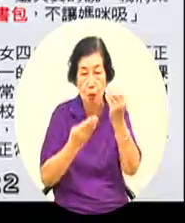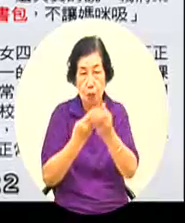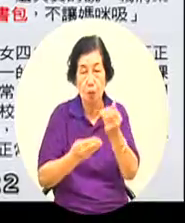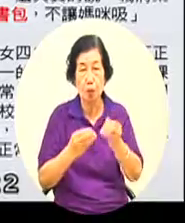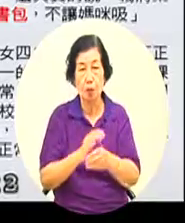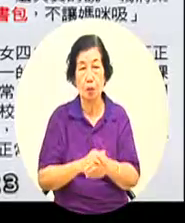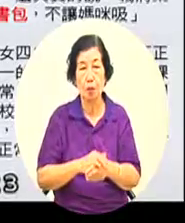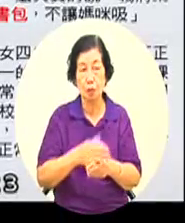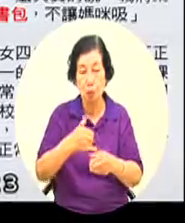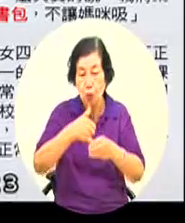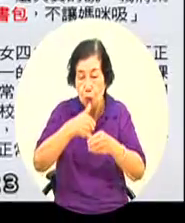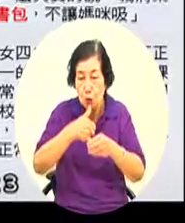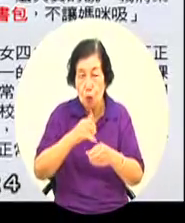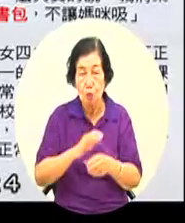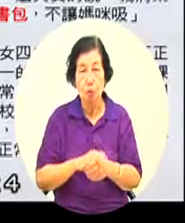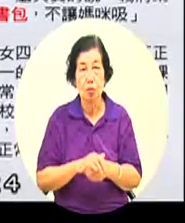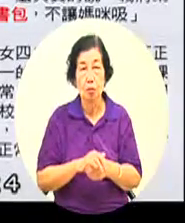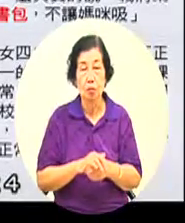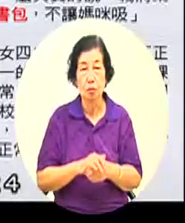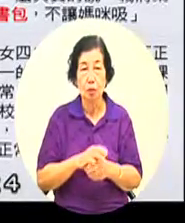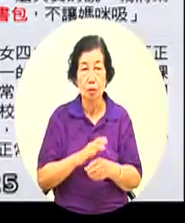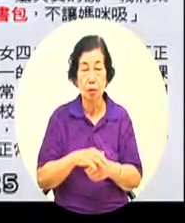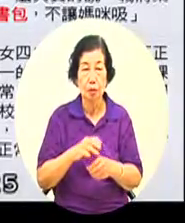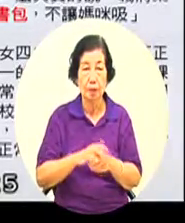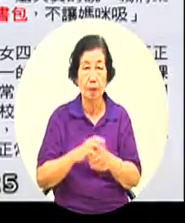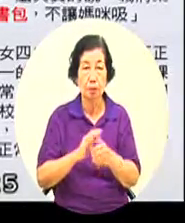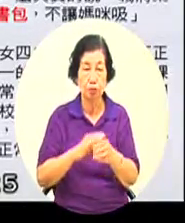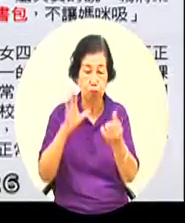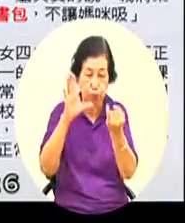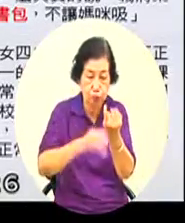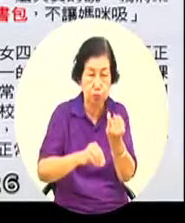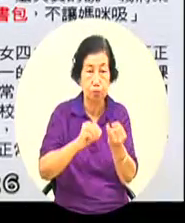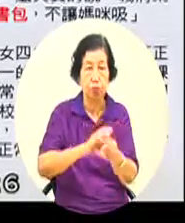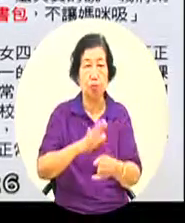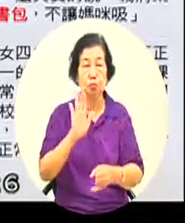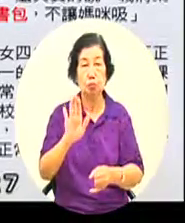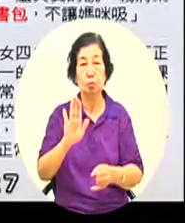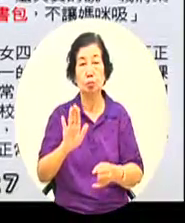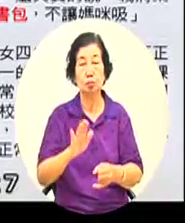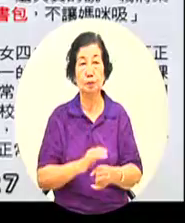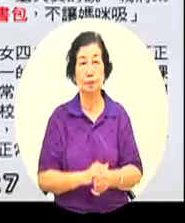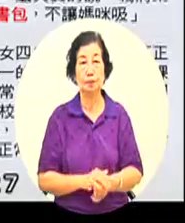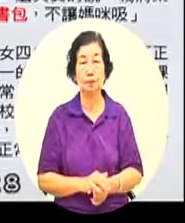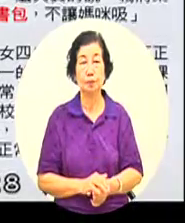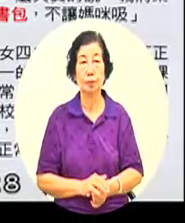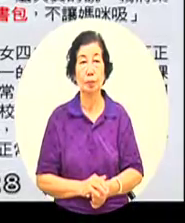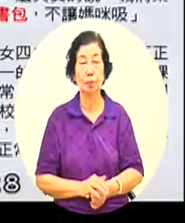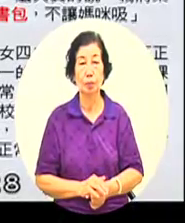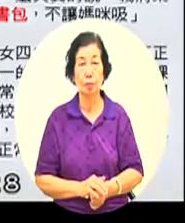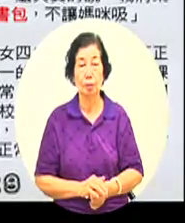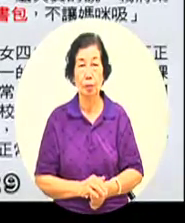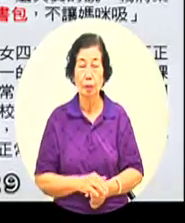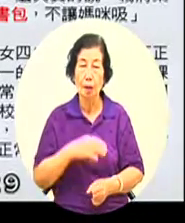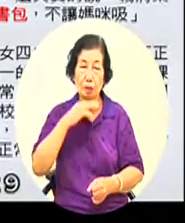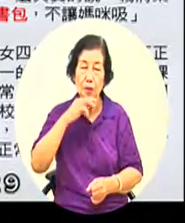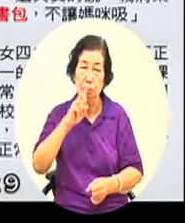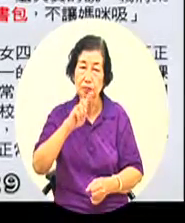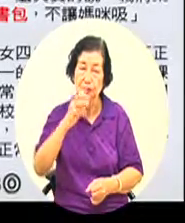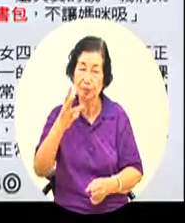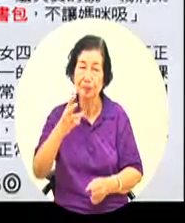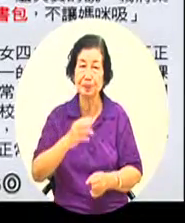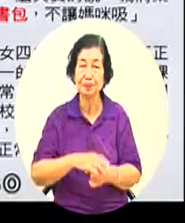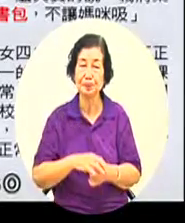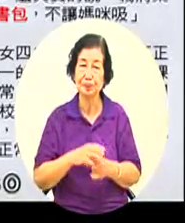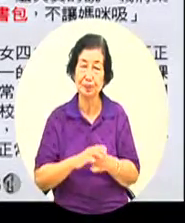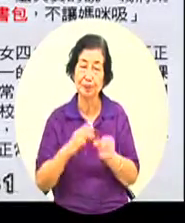所以呢就被性侵了。那一个13岁的小女孩，